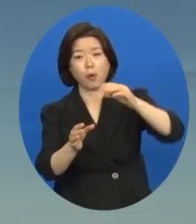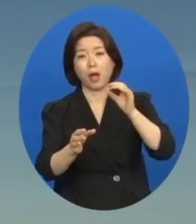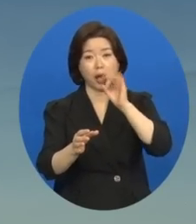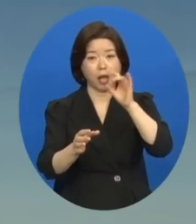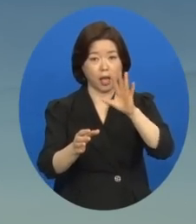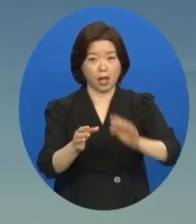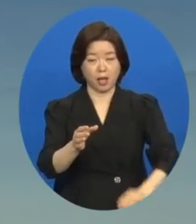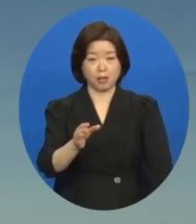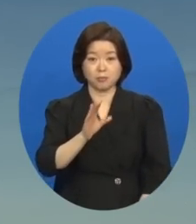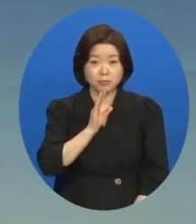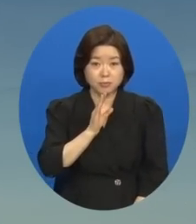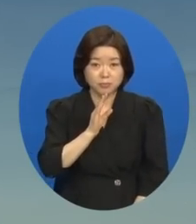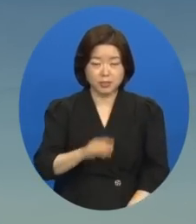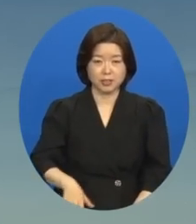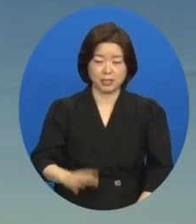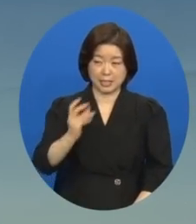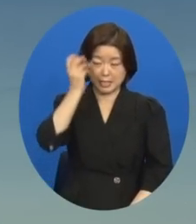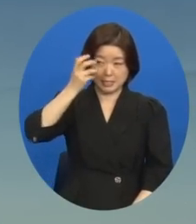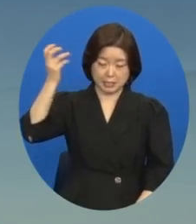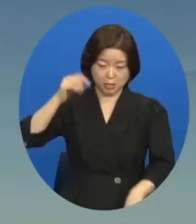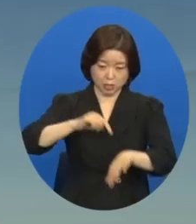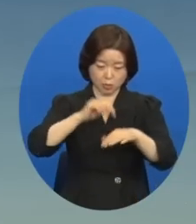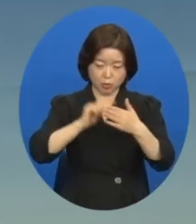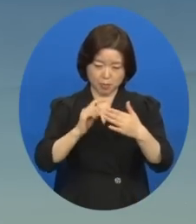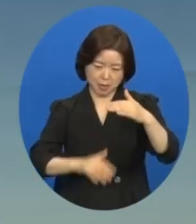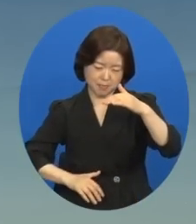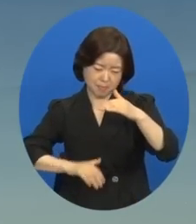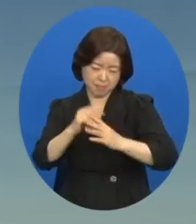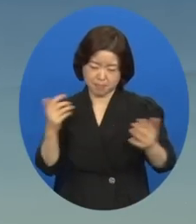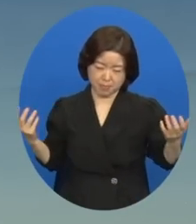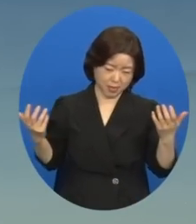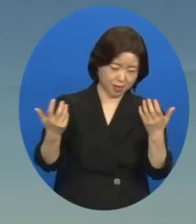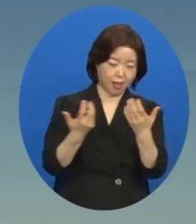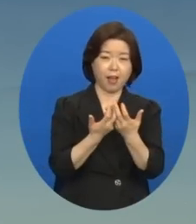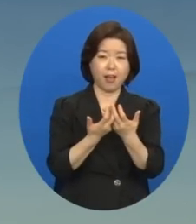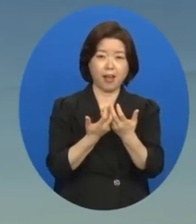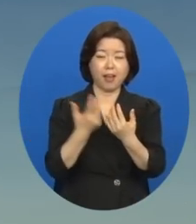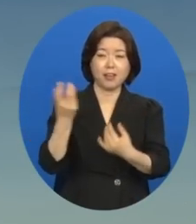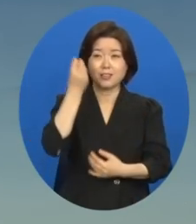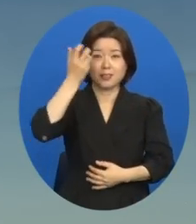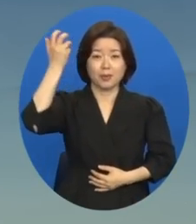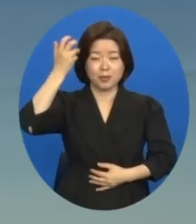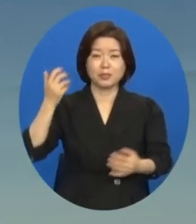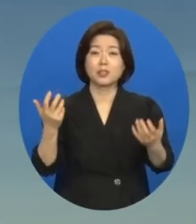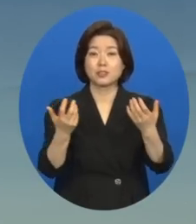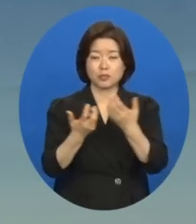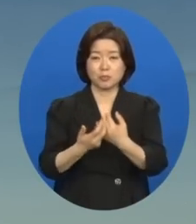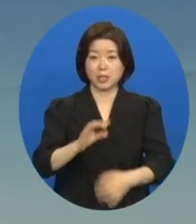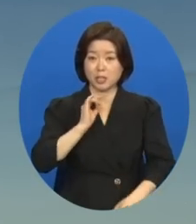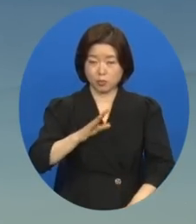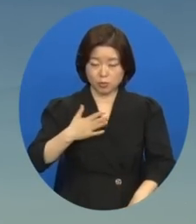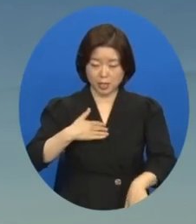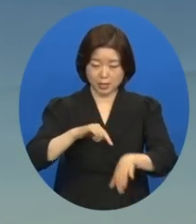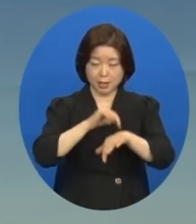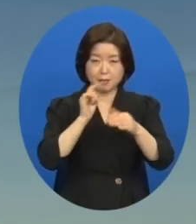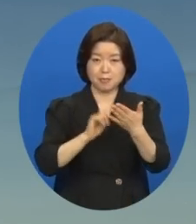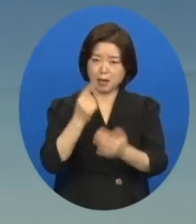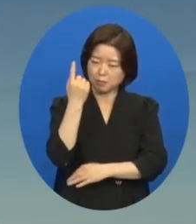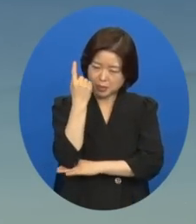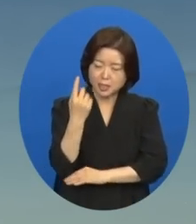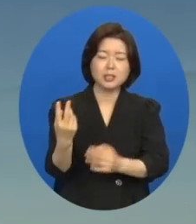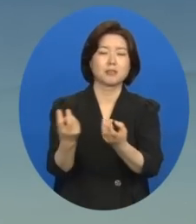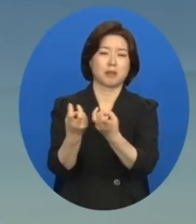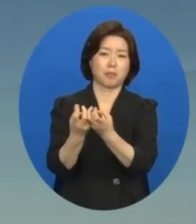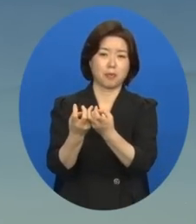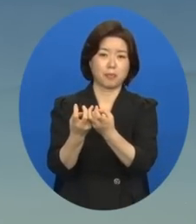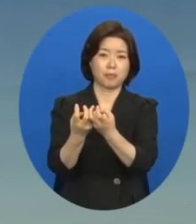못하는 것처럼, 성령이 우리 마음을 가득 채우는 성령 충만이 유일한 우리의 마음을 지키는